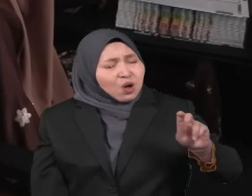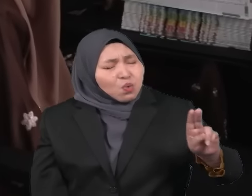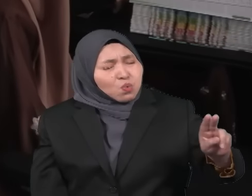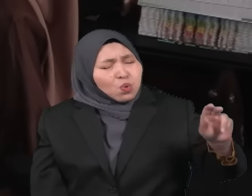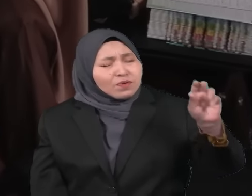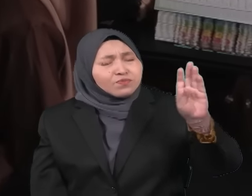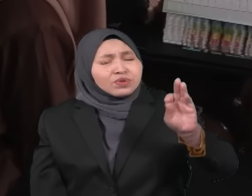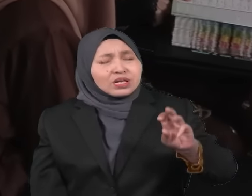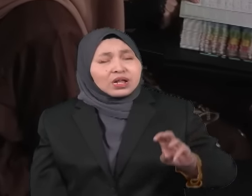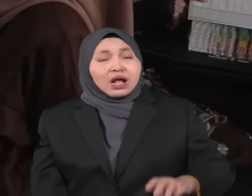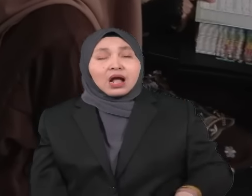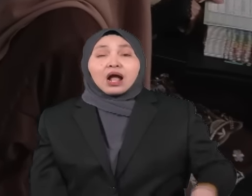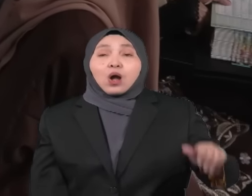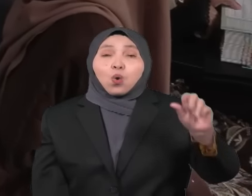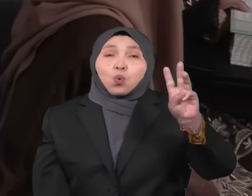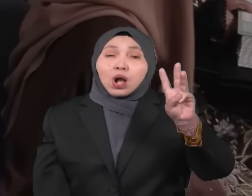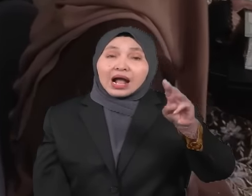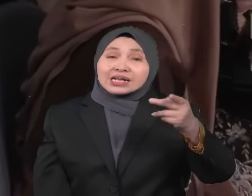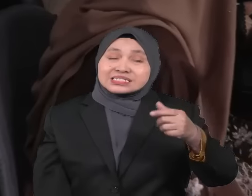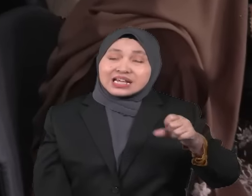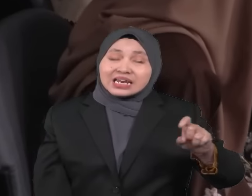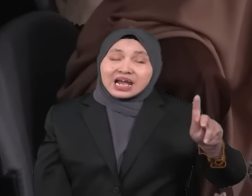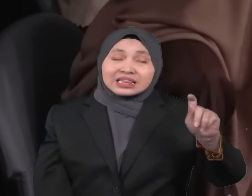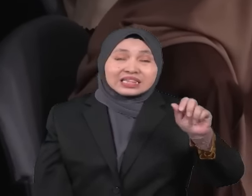hasanatan wa qina.